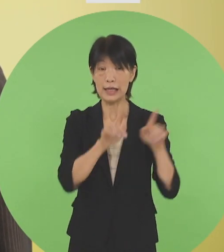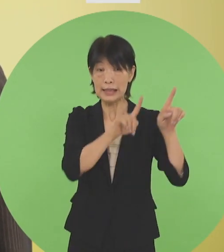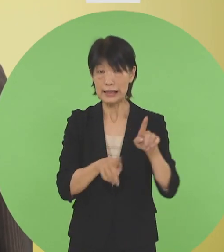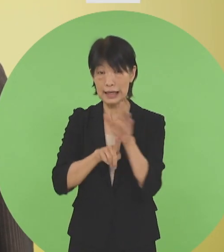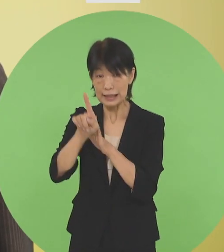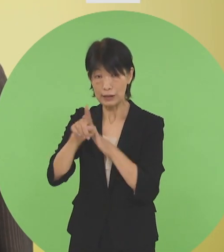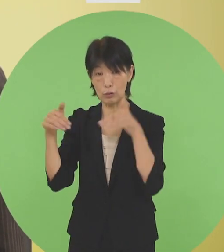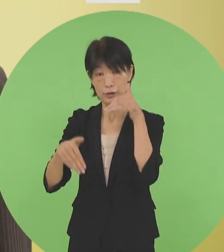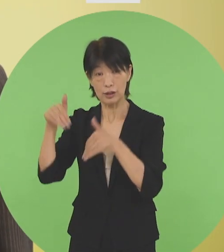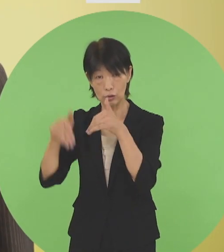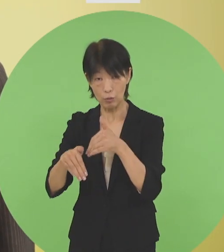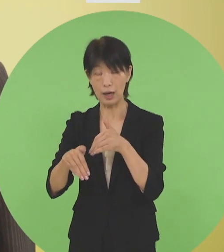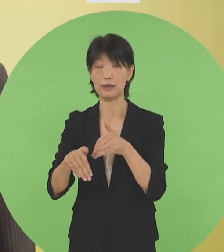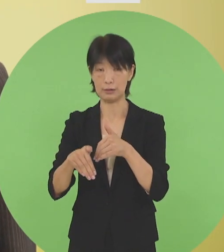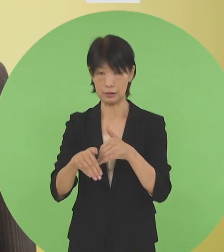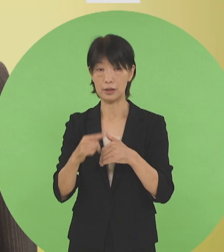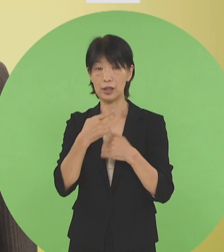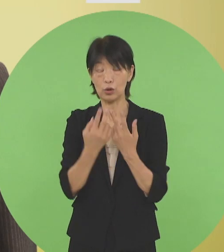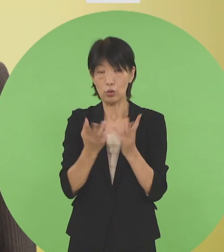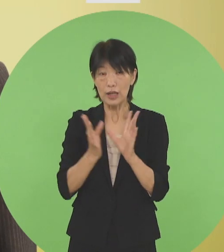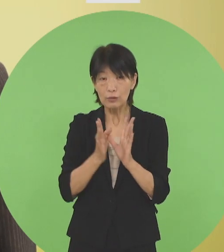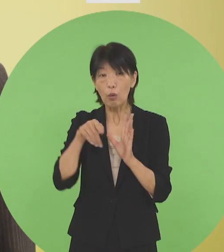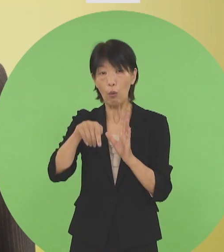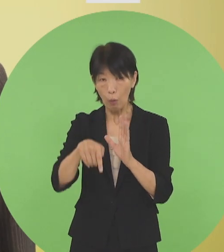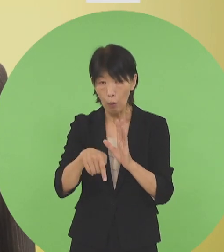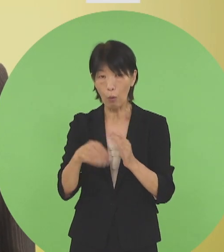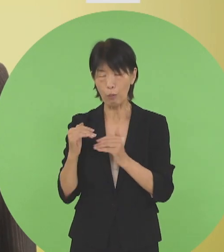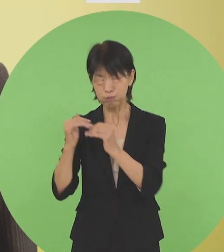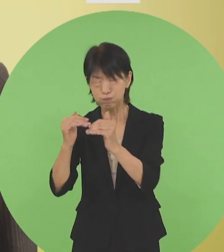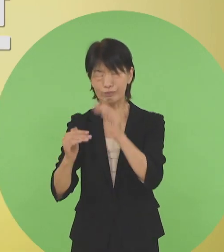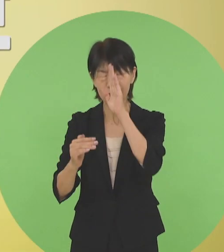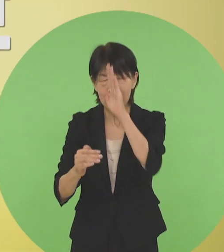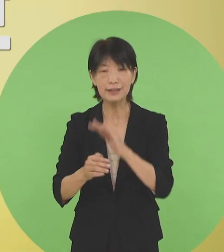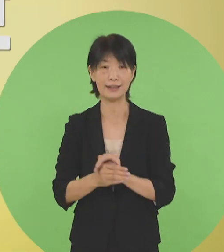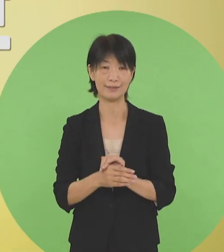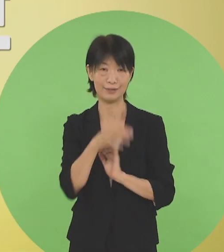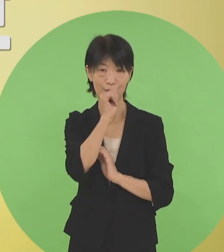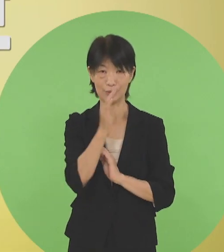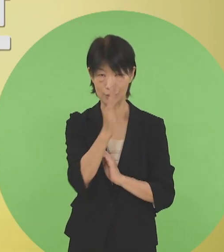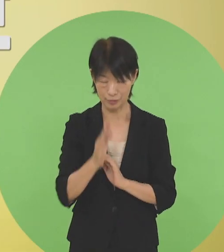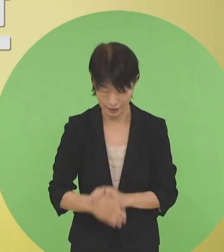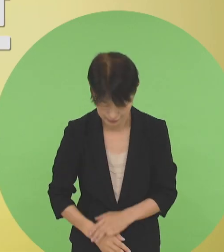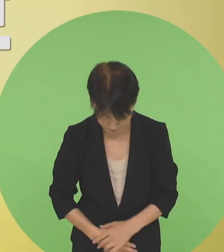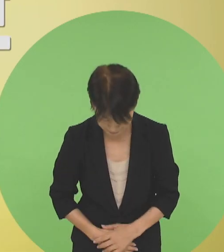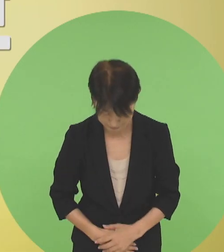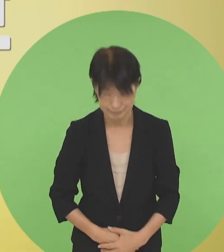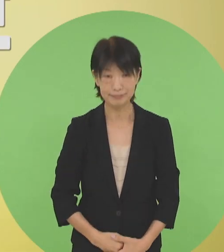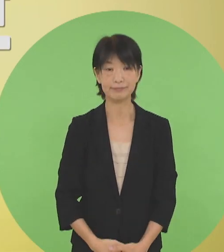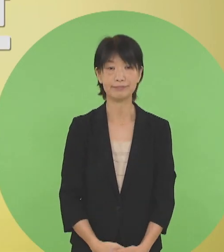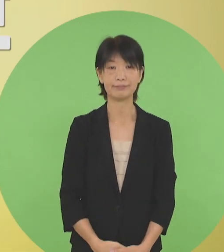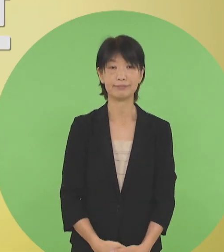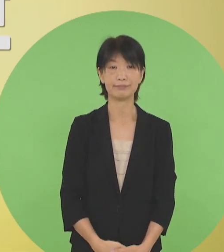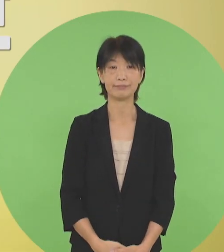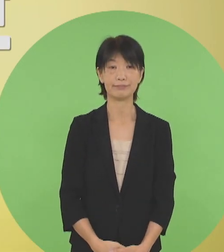表選挙ではどうか日本共産党を伸ばしてください。よろしくお願いいたします。